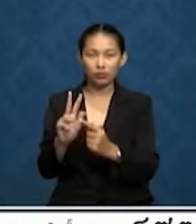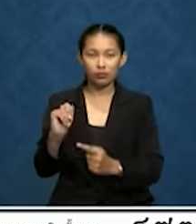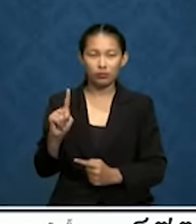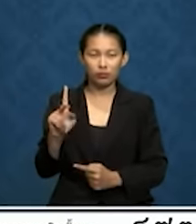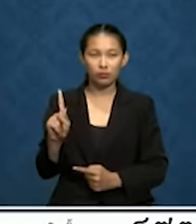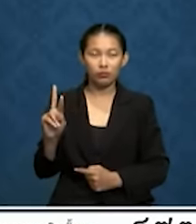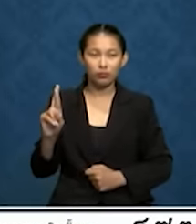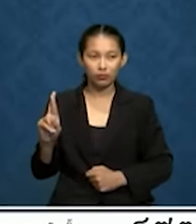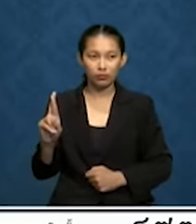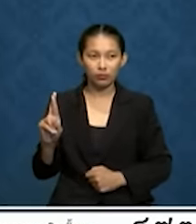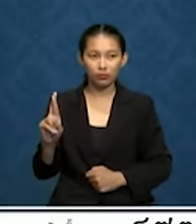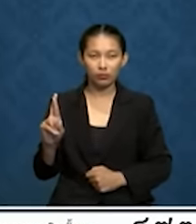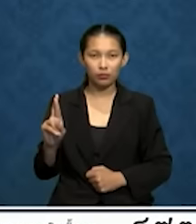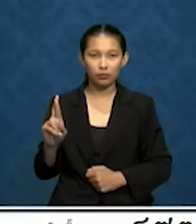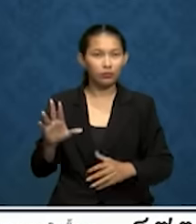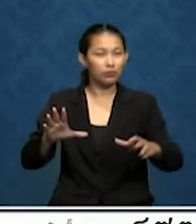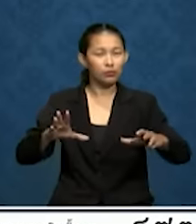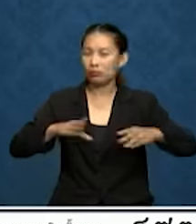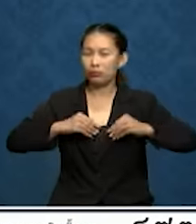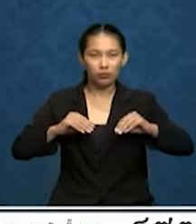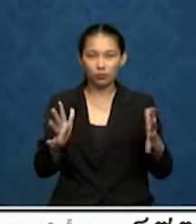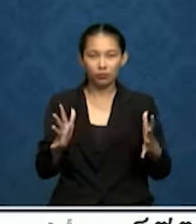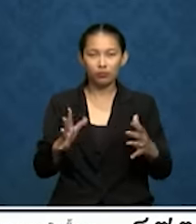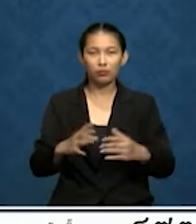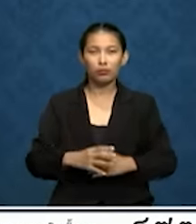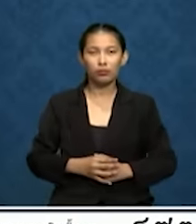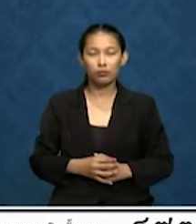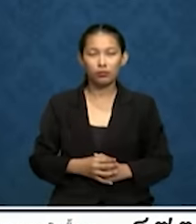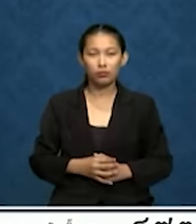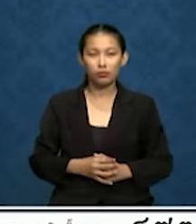ไร ไม่เห็นชอบ